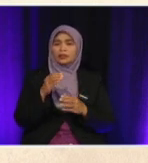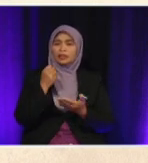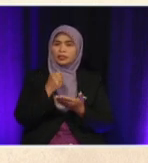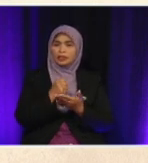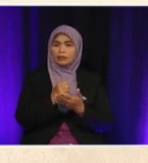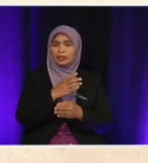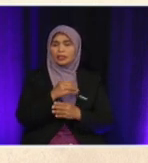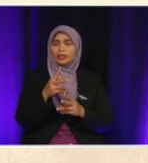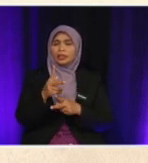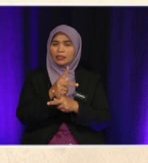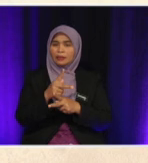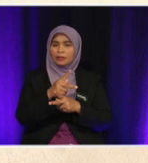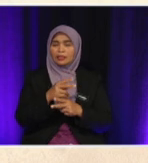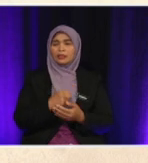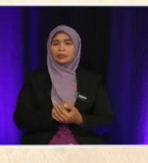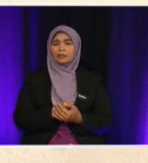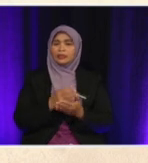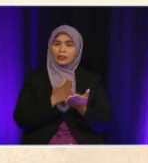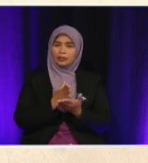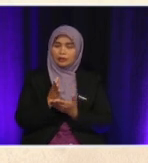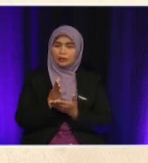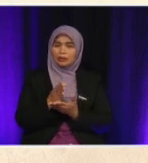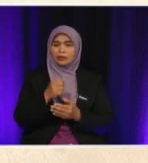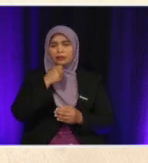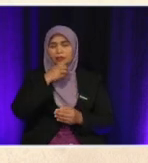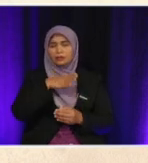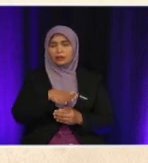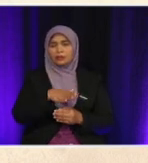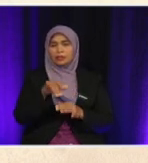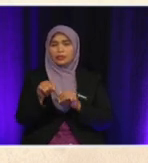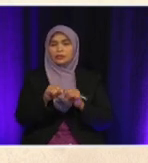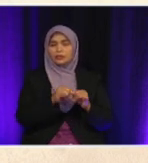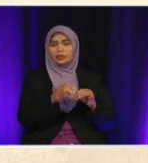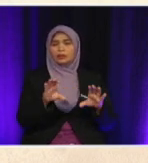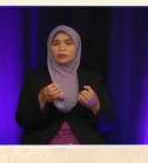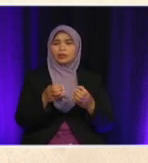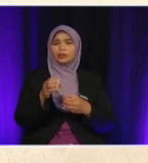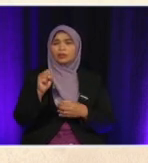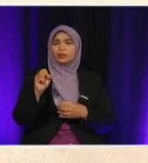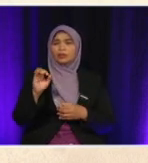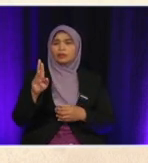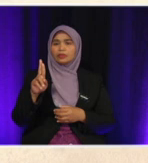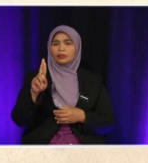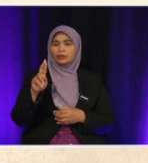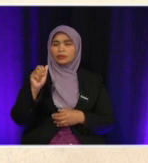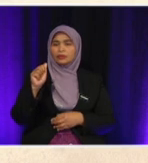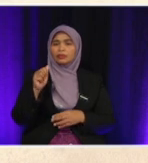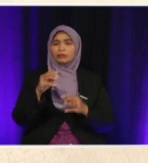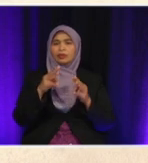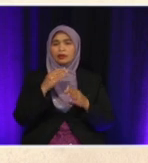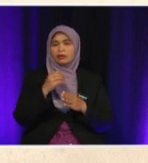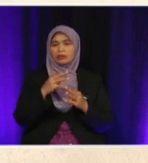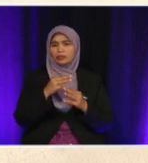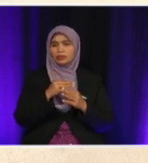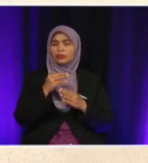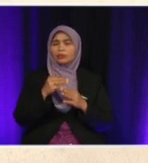terpelihara seterusnya Rasulullah juga mengamalkan Syura ya yaitu musyawarah ataupun